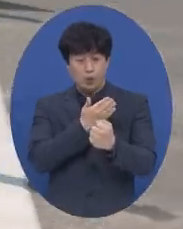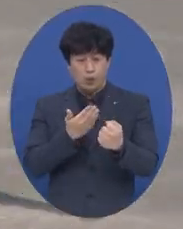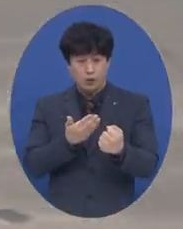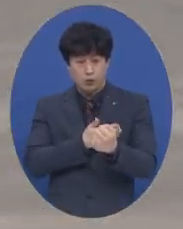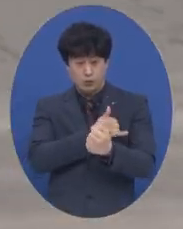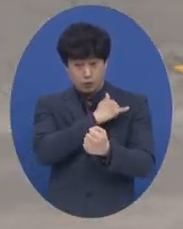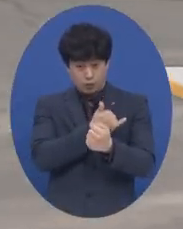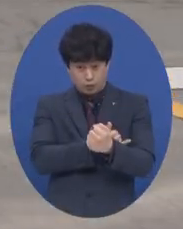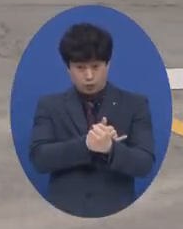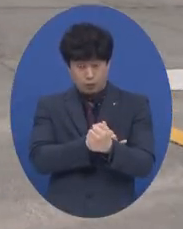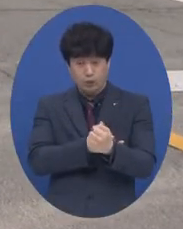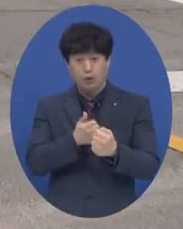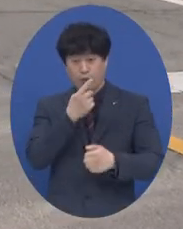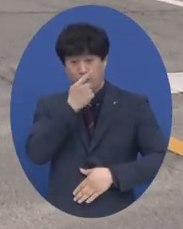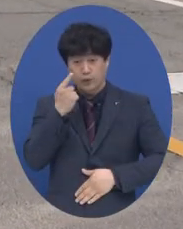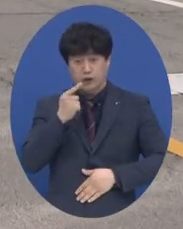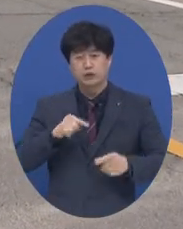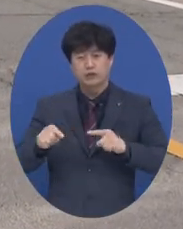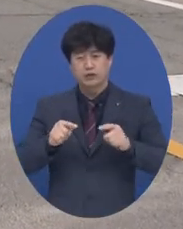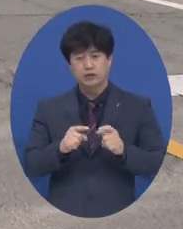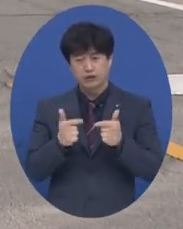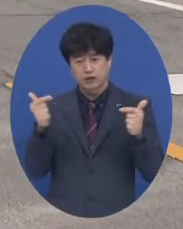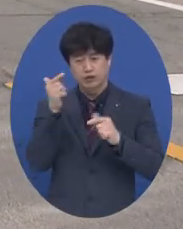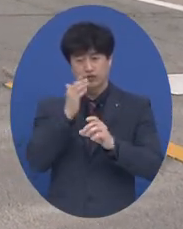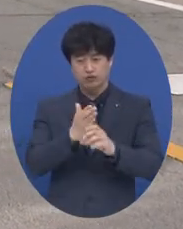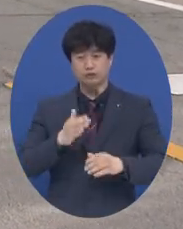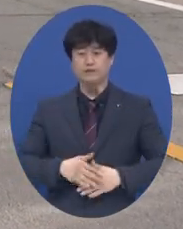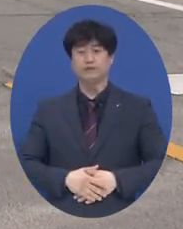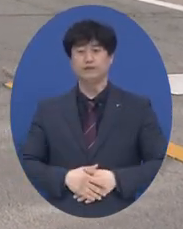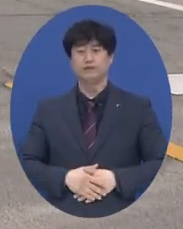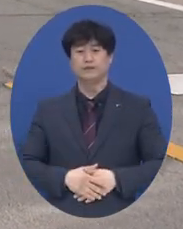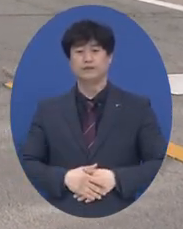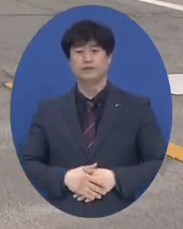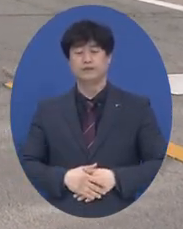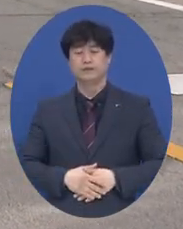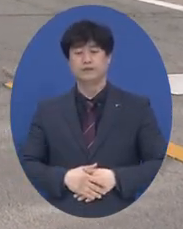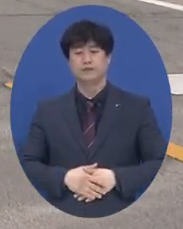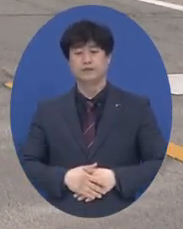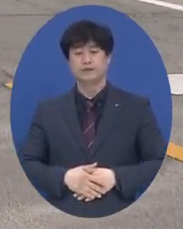있습니다 경기 cctv 유창순 입니다